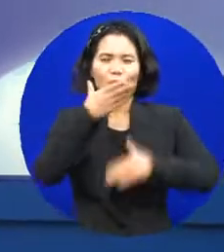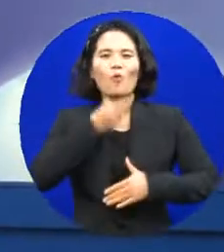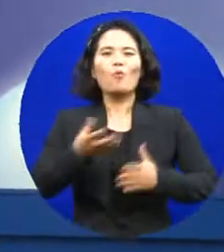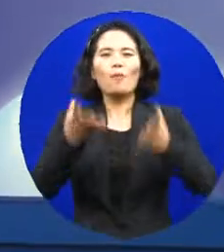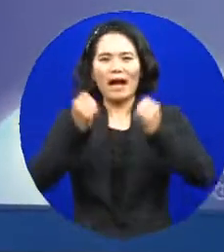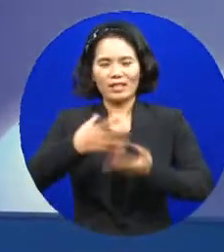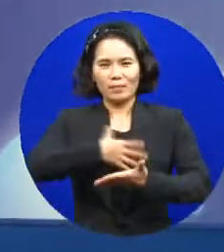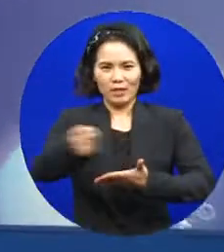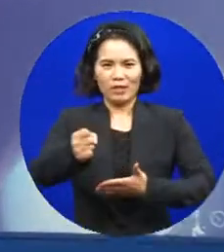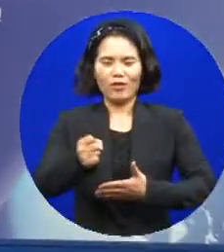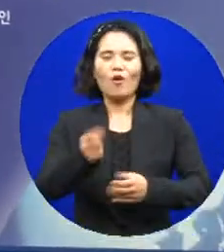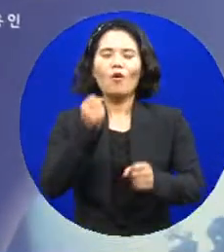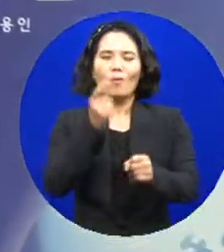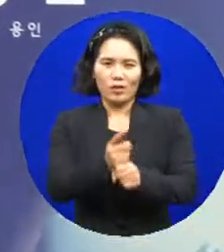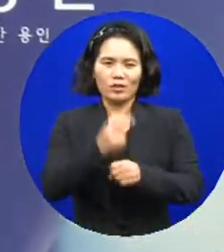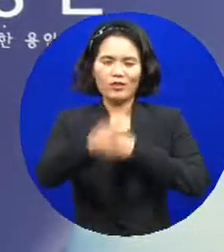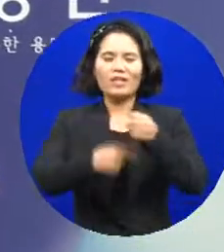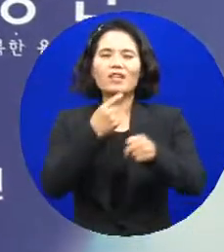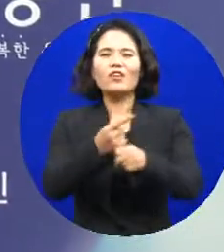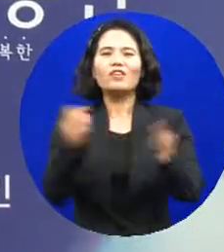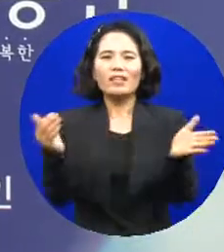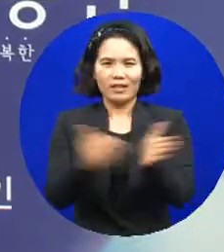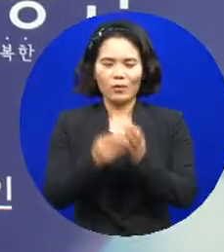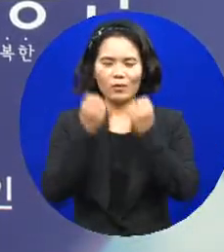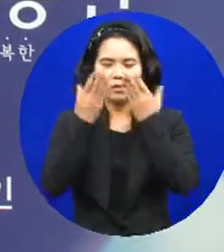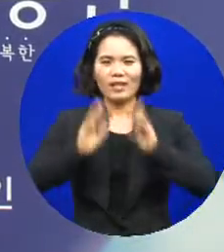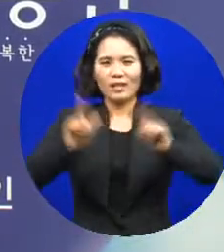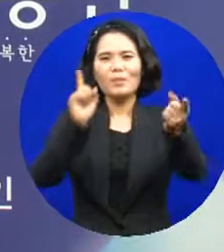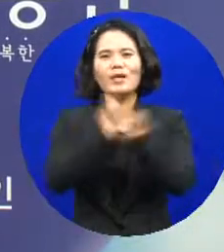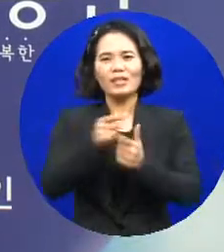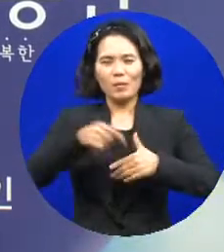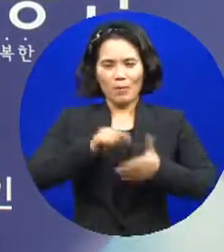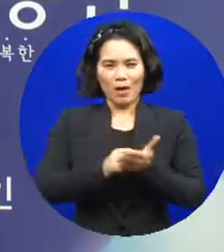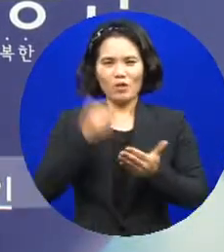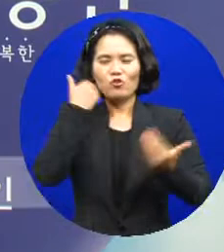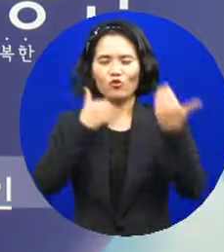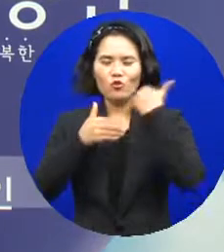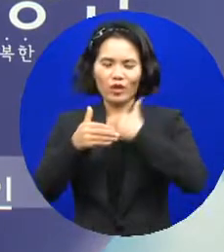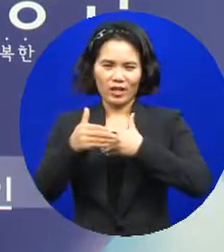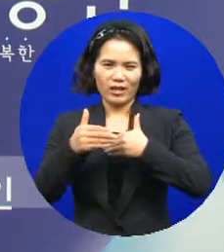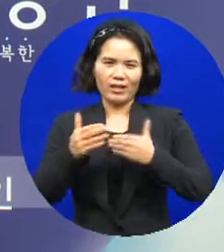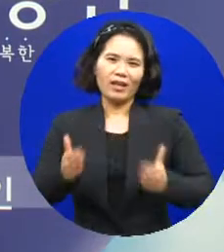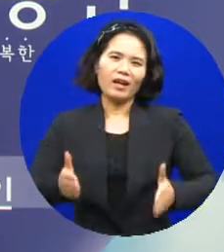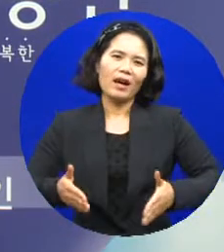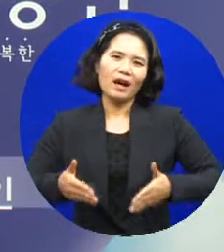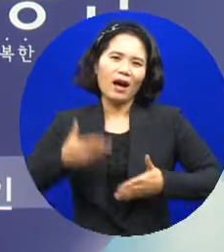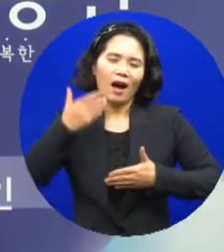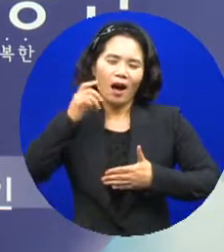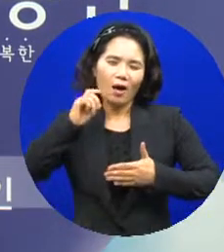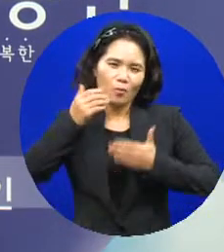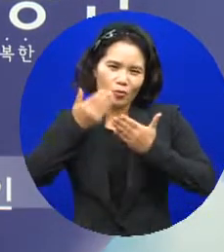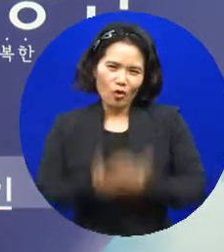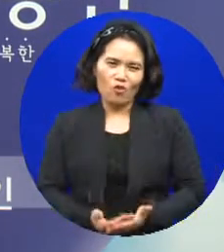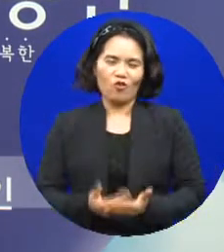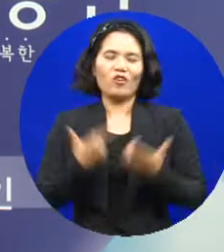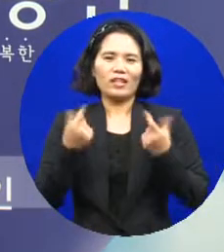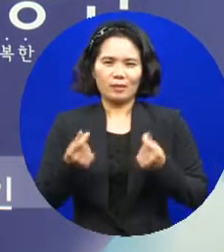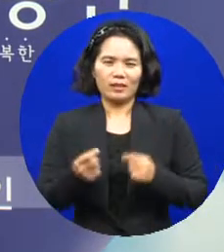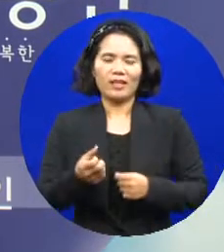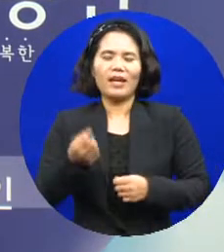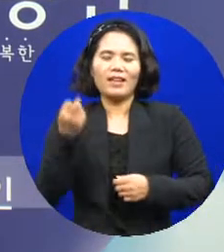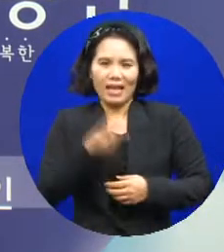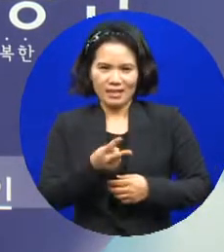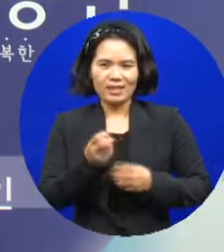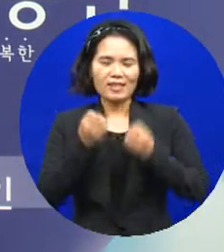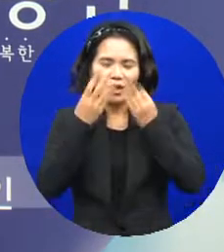받으시고요. 어느덧 한 해를 훌쩍 보내고 새해를 맞이하는 마음이 누구에게나 마냥 가볍지만은 않을 것 같은데요. 다시금